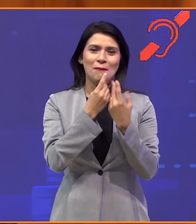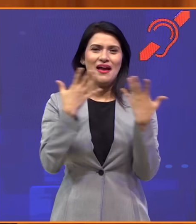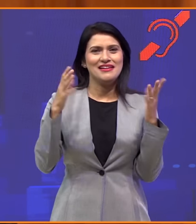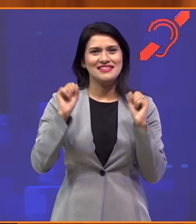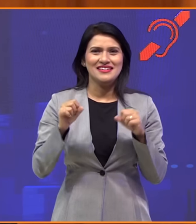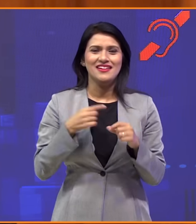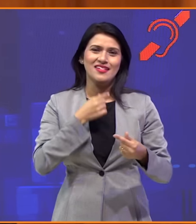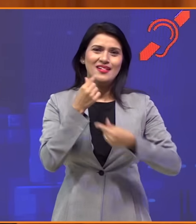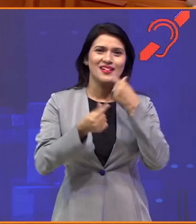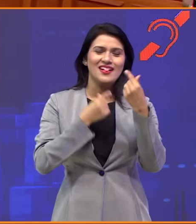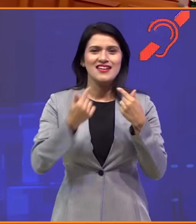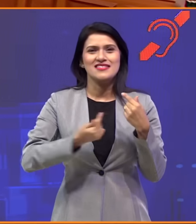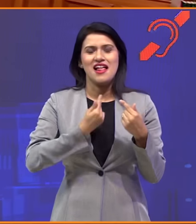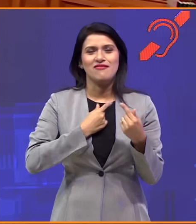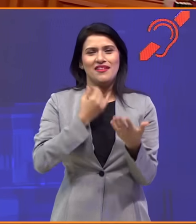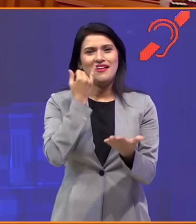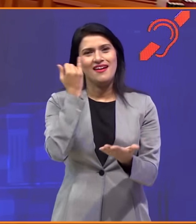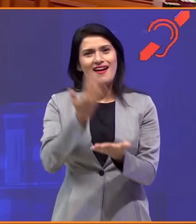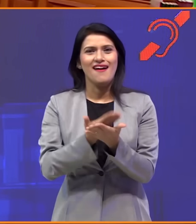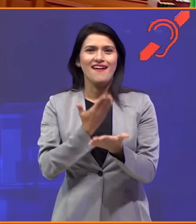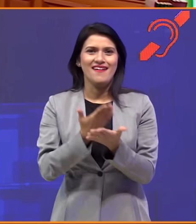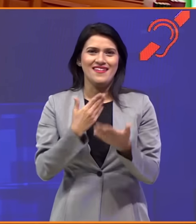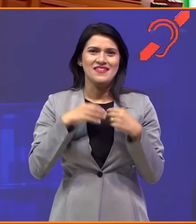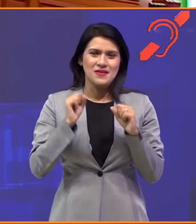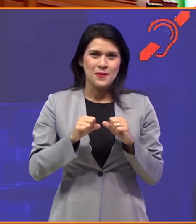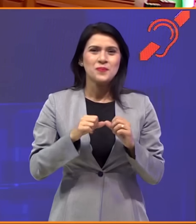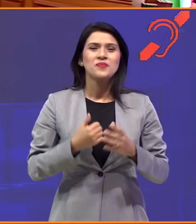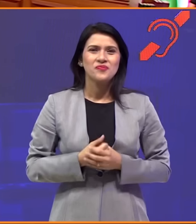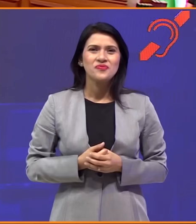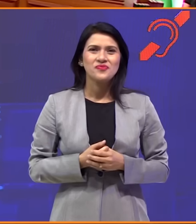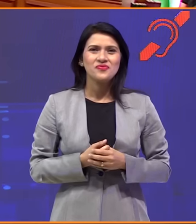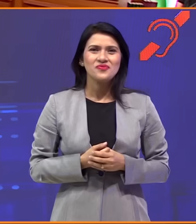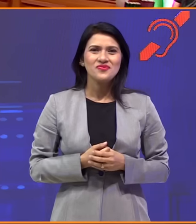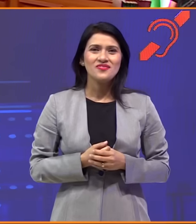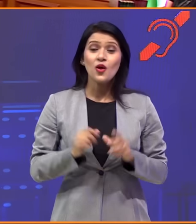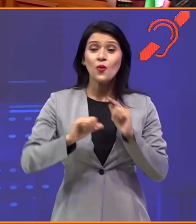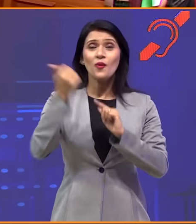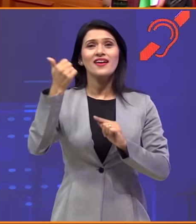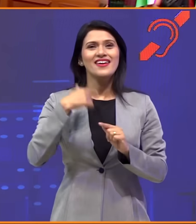बहुत सारी मैं बिल्कुल जो जीता वही सिकंदर उसके बाद जो एक